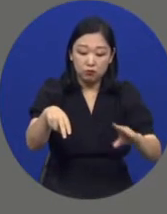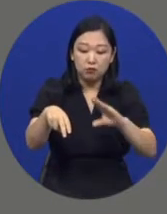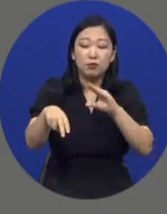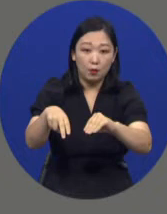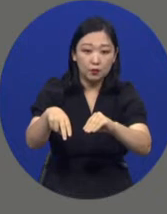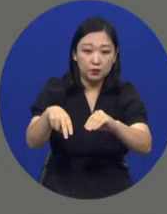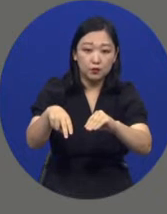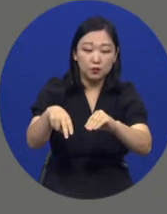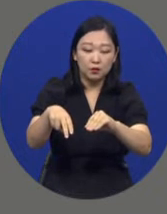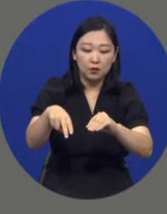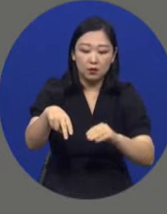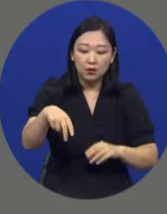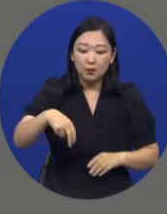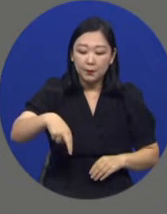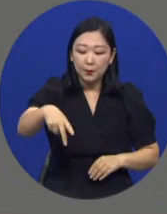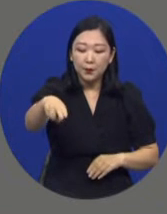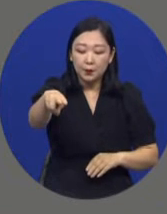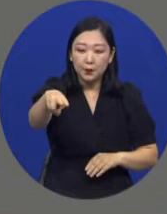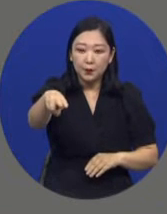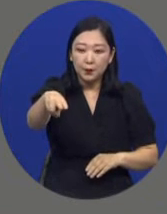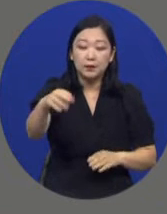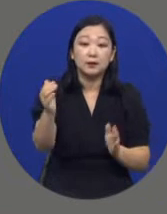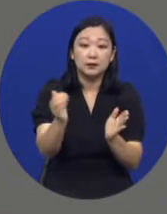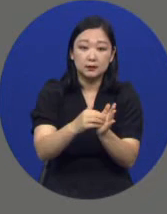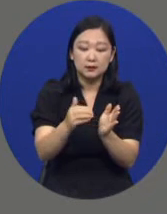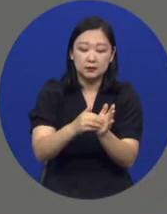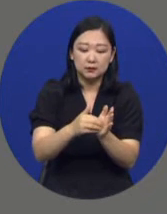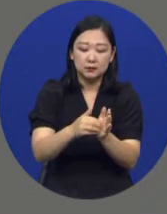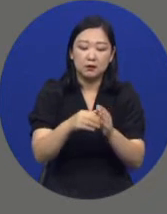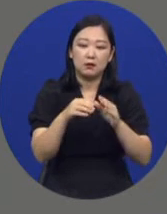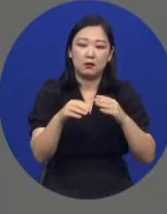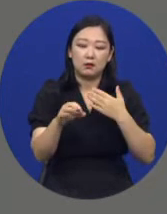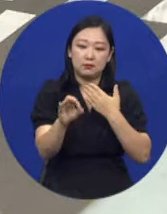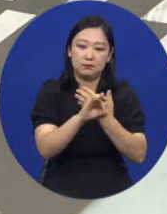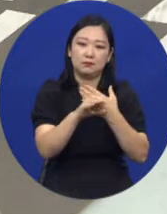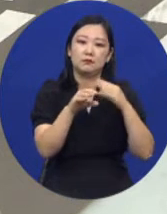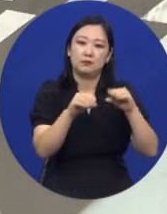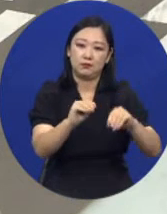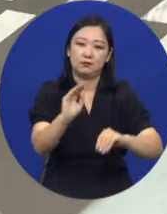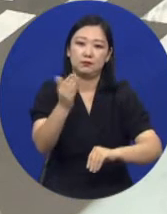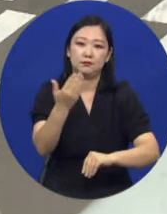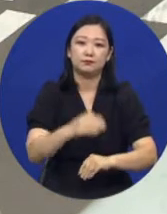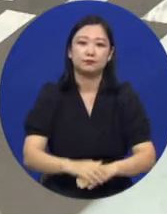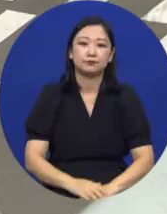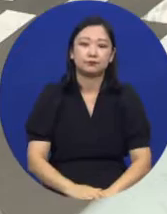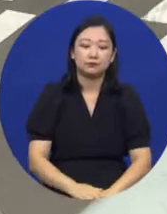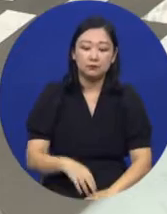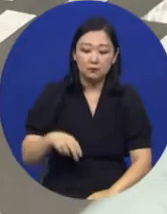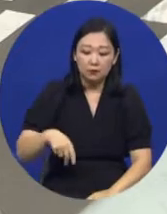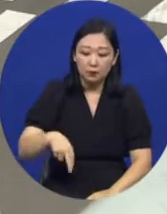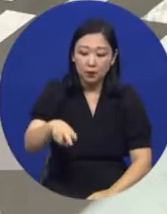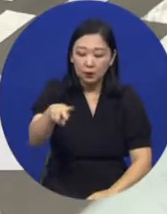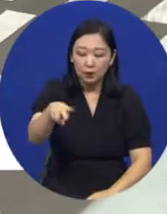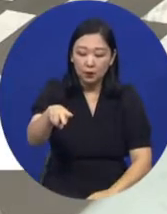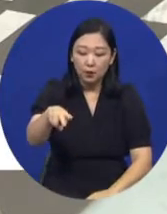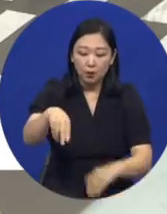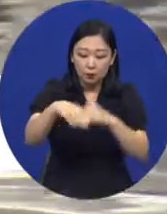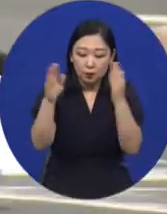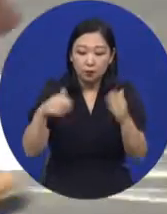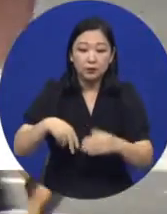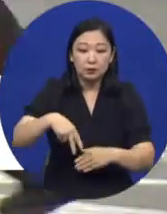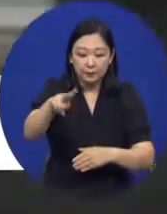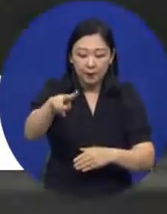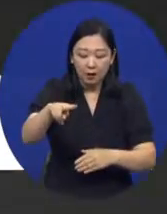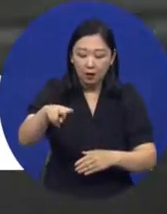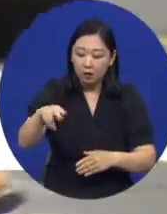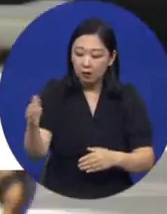하고 보행자가 횡단보도를 완전히 건널 때까지 일시 정지해야 합니다. 보행자가 횡단보도를 모두 건넜거나